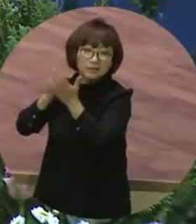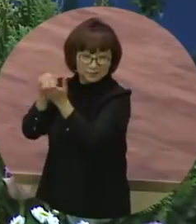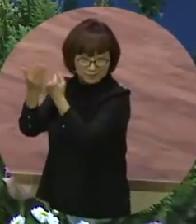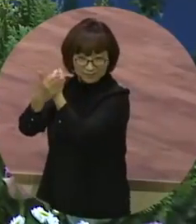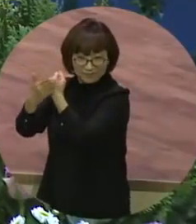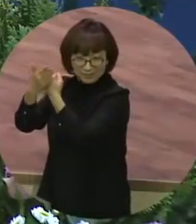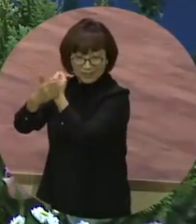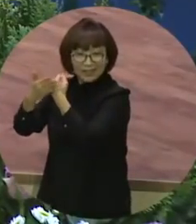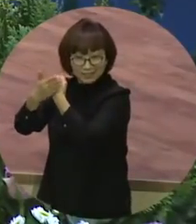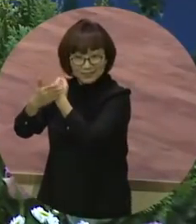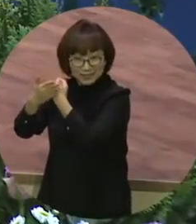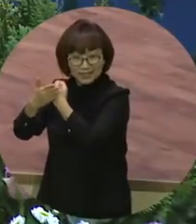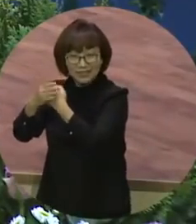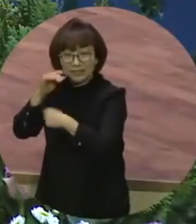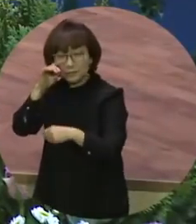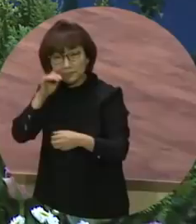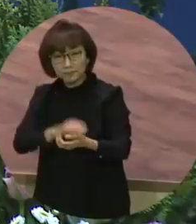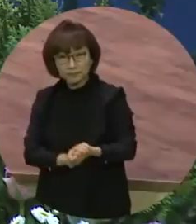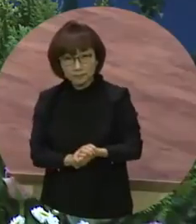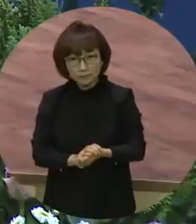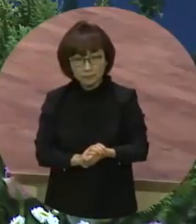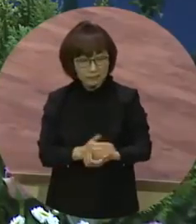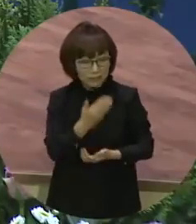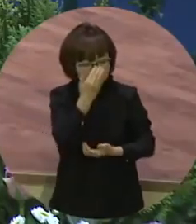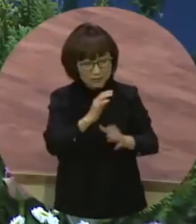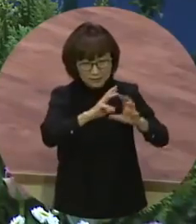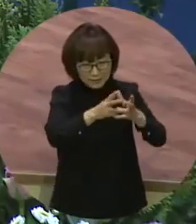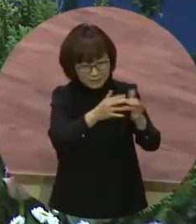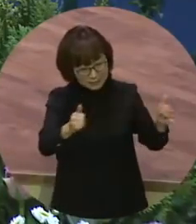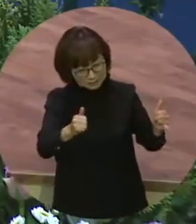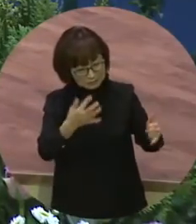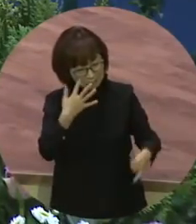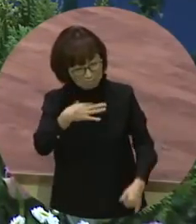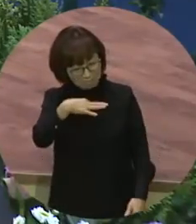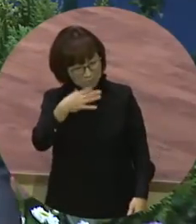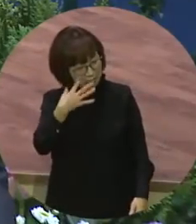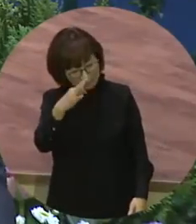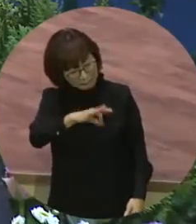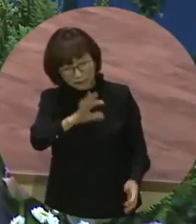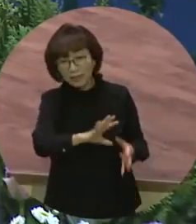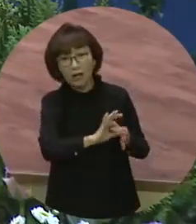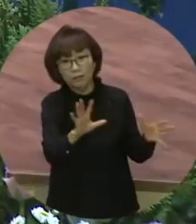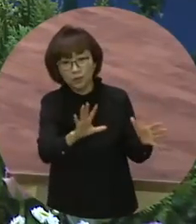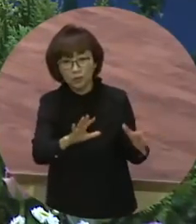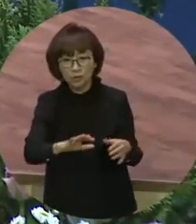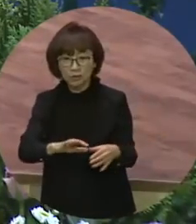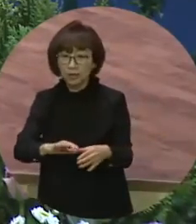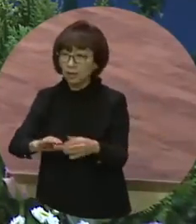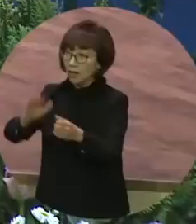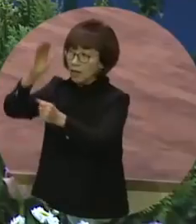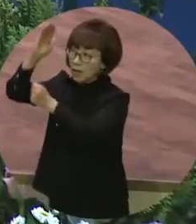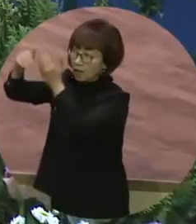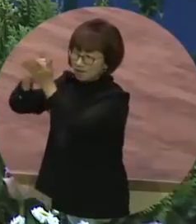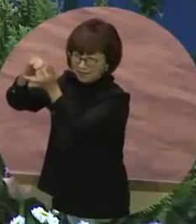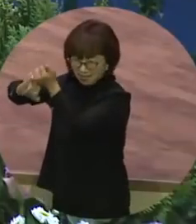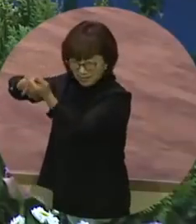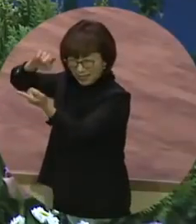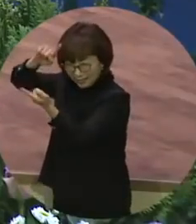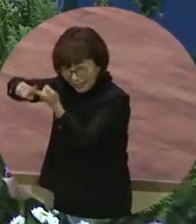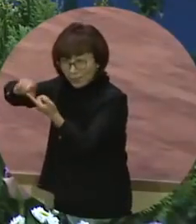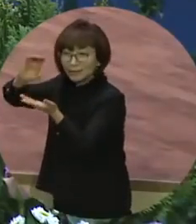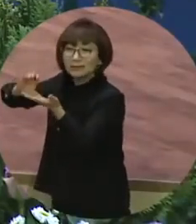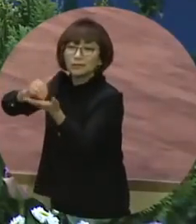이스라엘 백성들의 모습과는 상관없이 하나님은 예수 그리스도를 보내주셨고 구속사 성취를